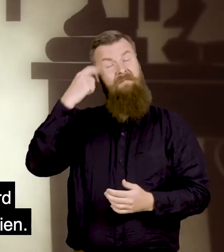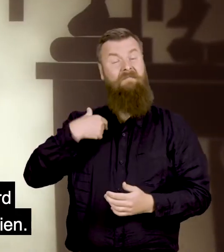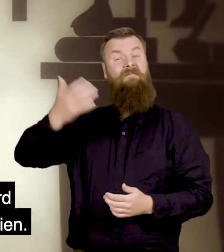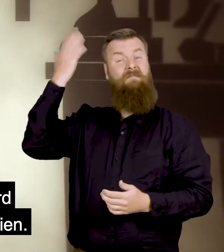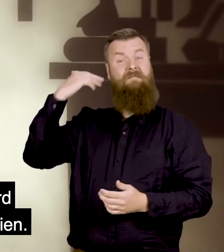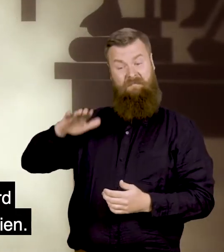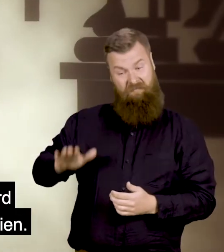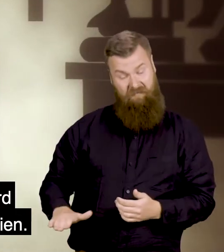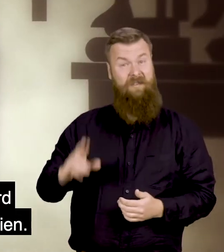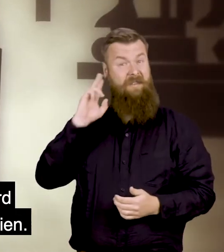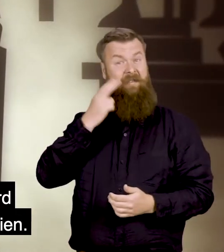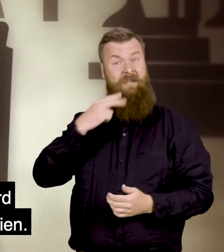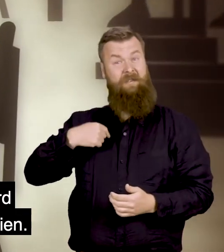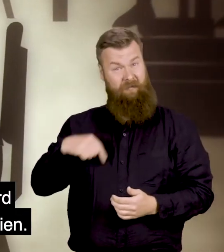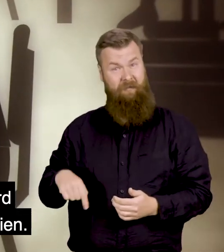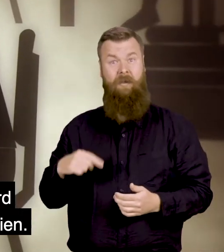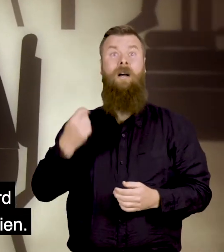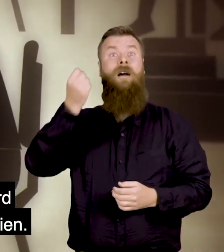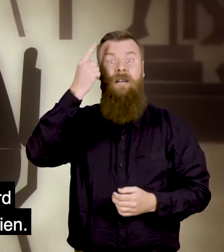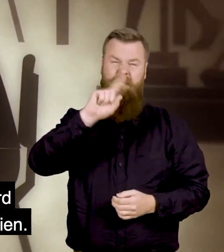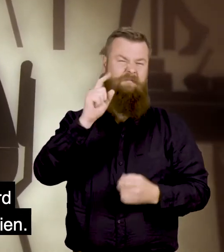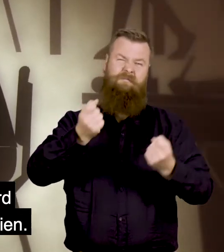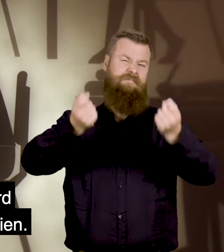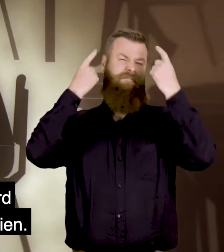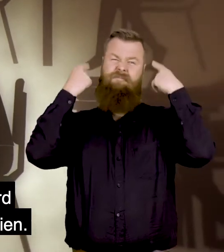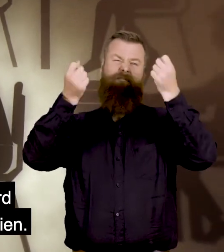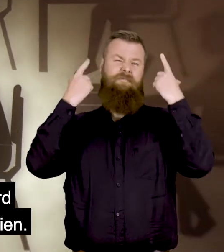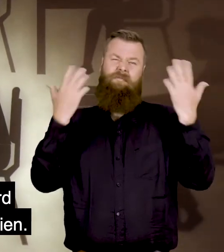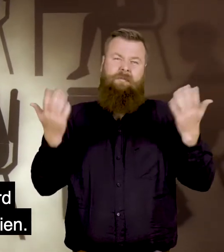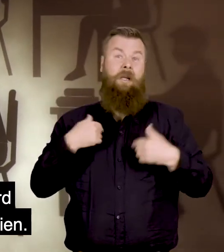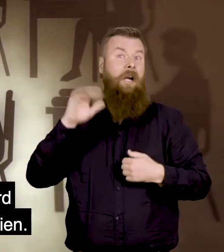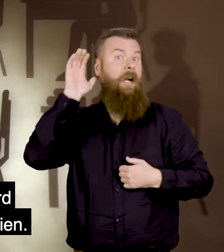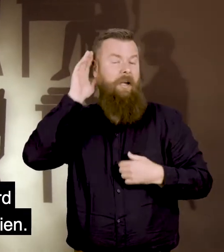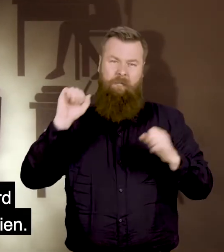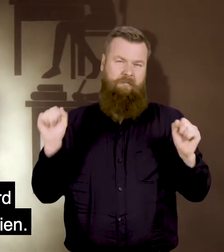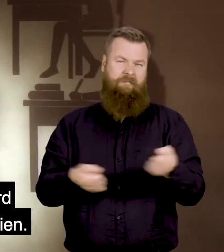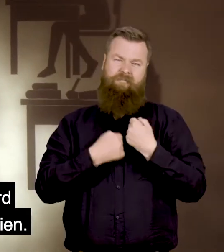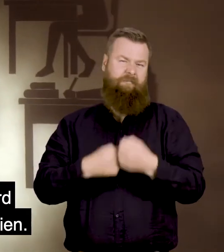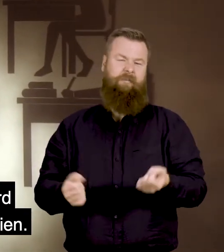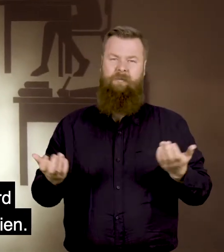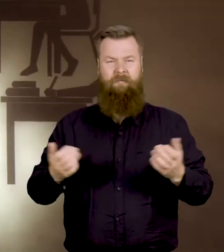Dans le passé, je pensais être un enfant sourd parce que je ne comprenais rien, je n'entendais rien.